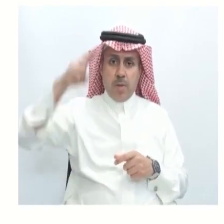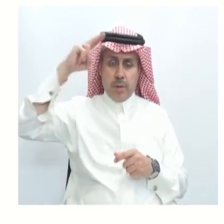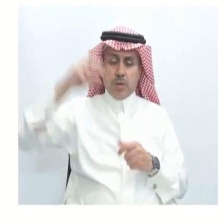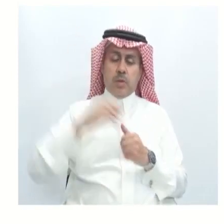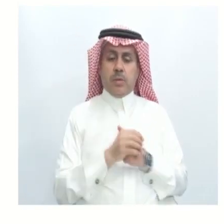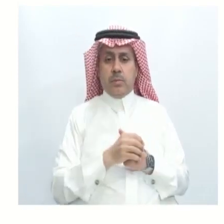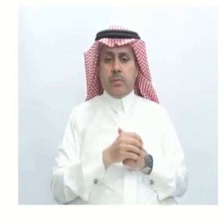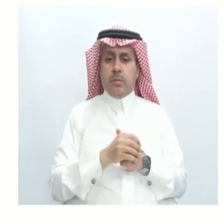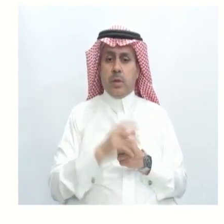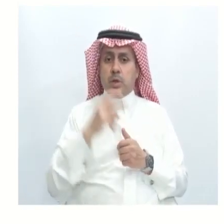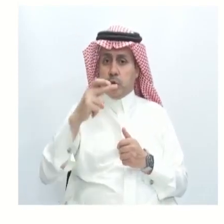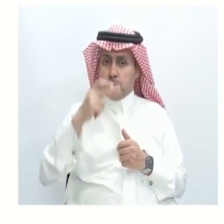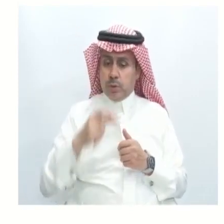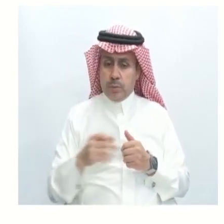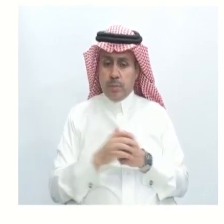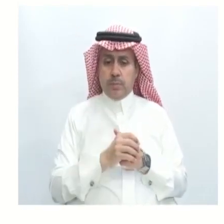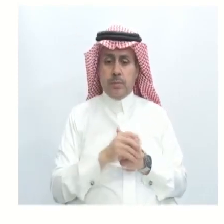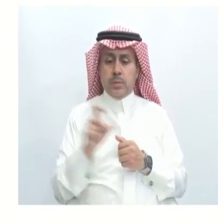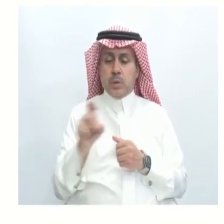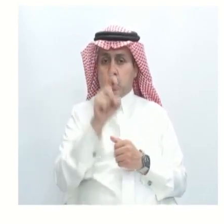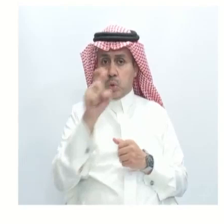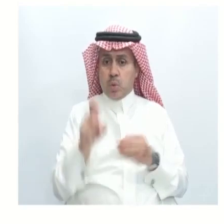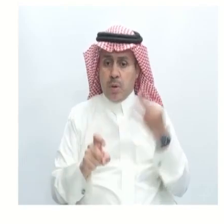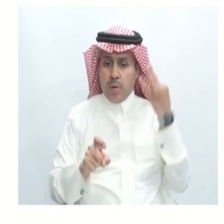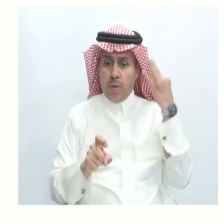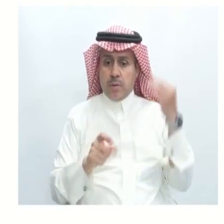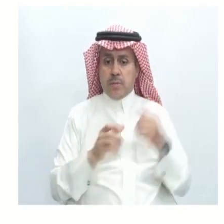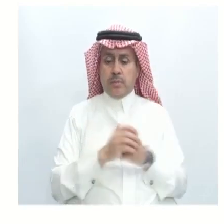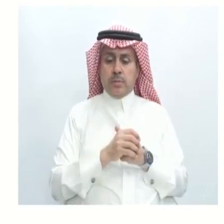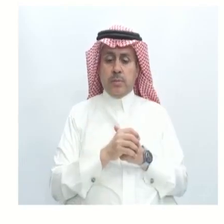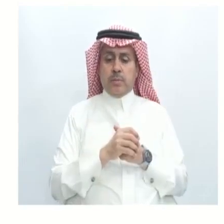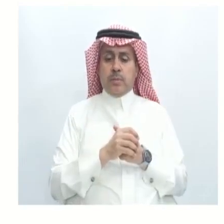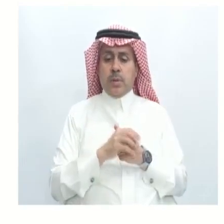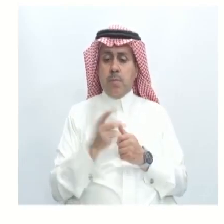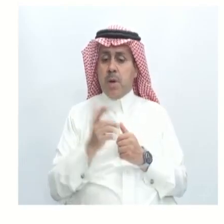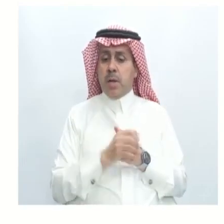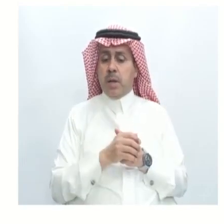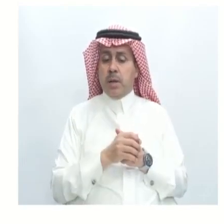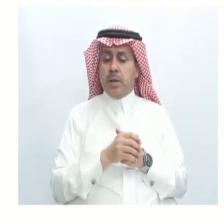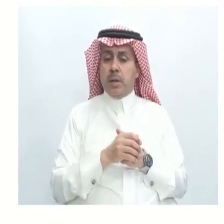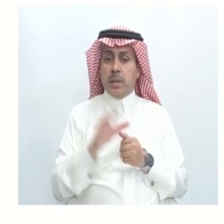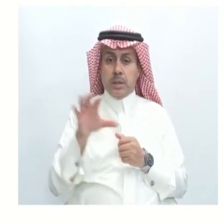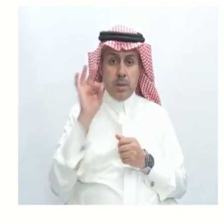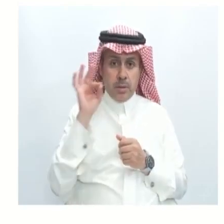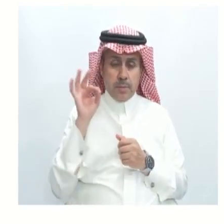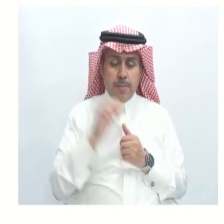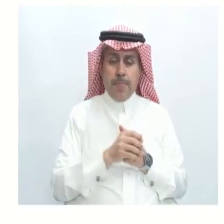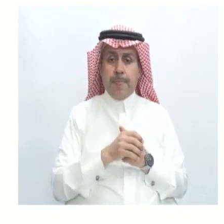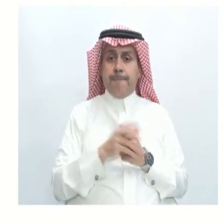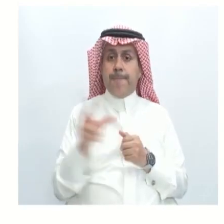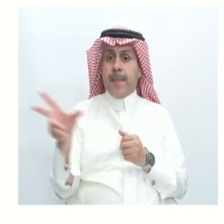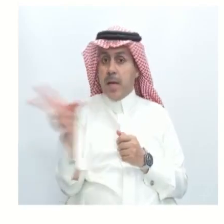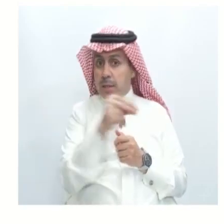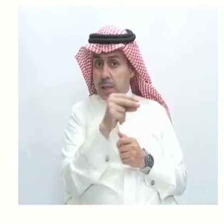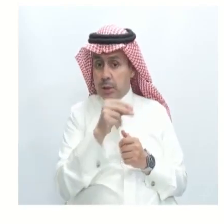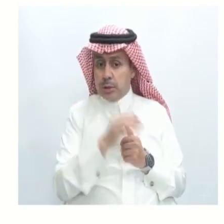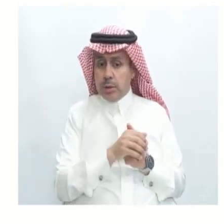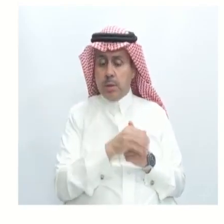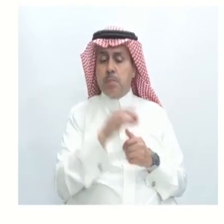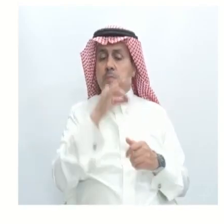وتناقش على هذا السؤال السؤال الذي الذي يليه استخلص من نتائج